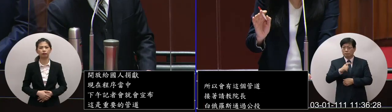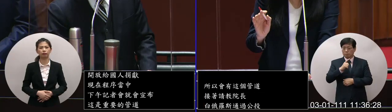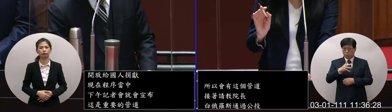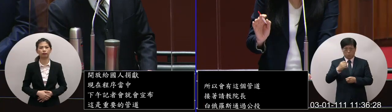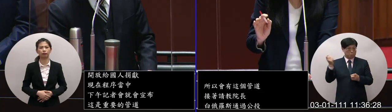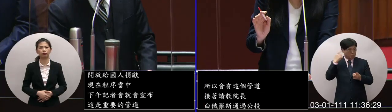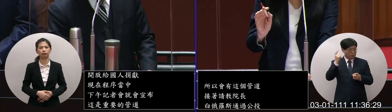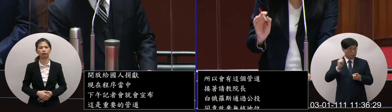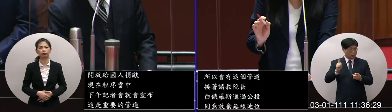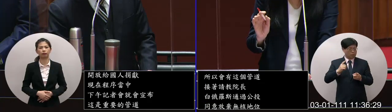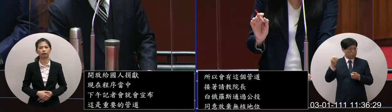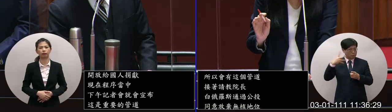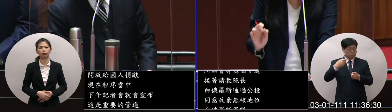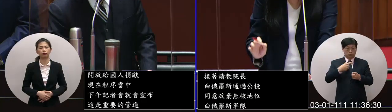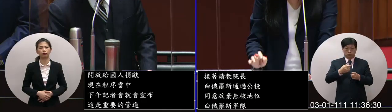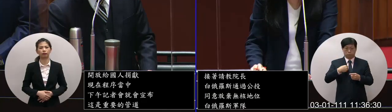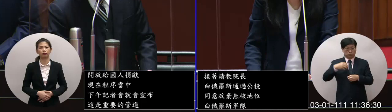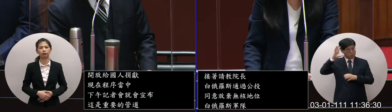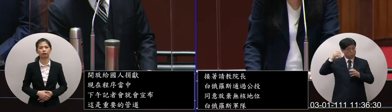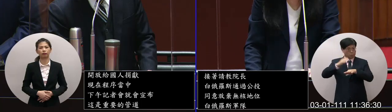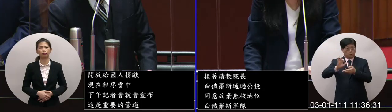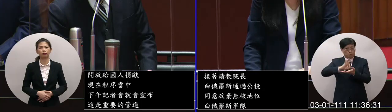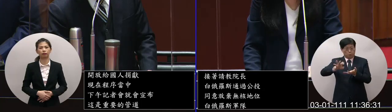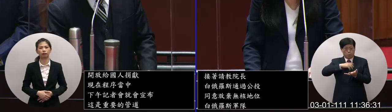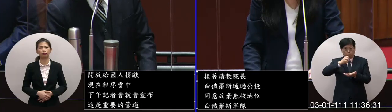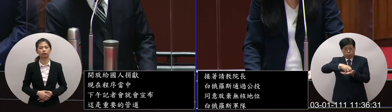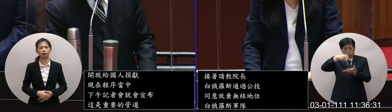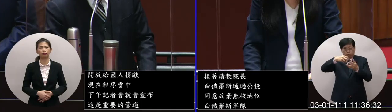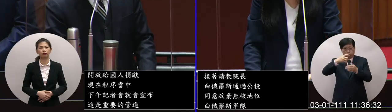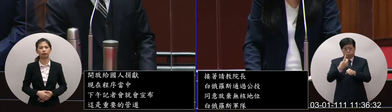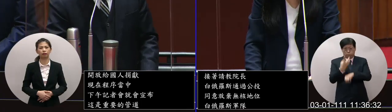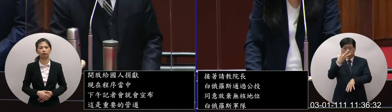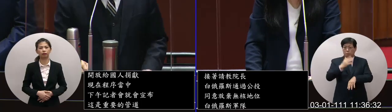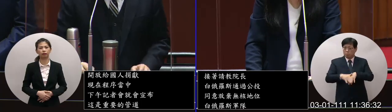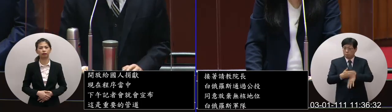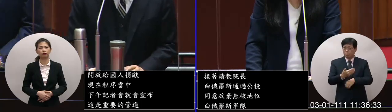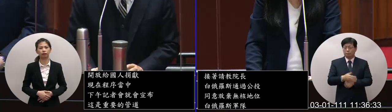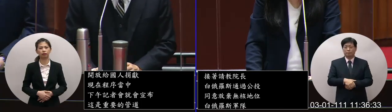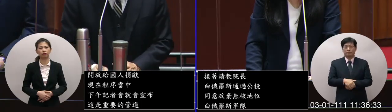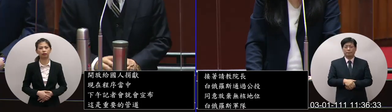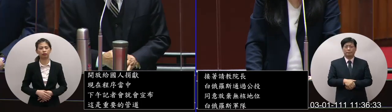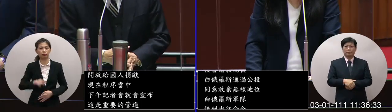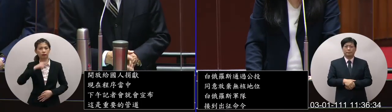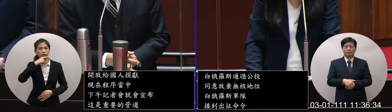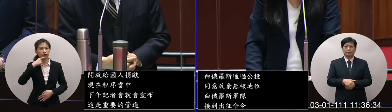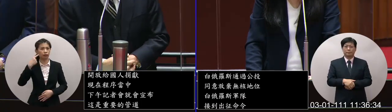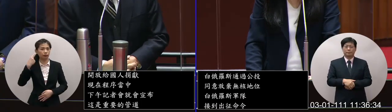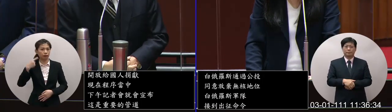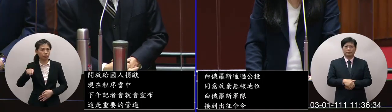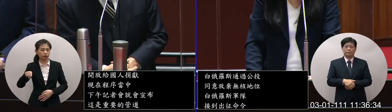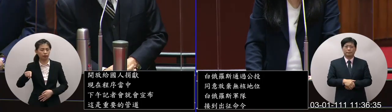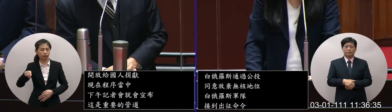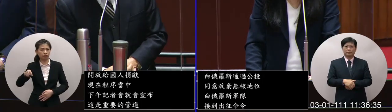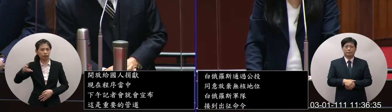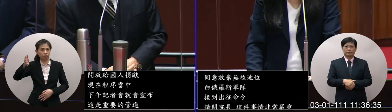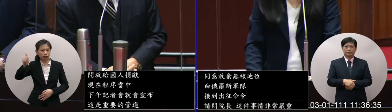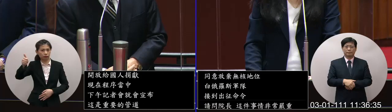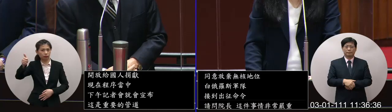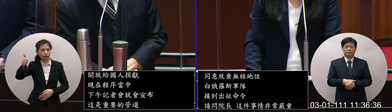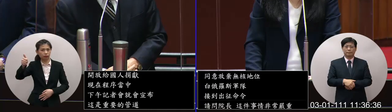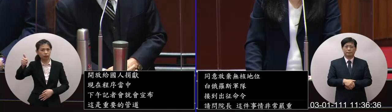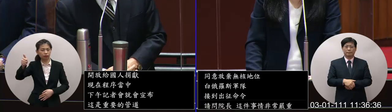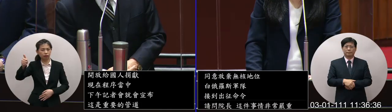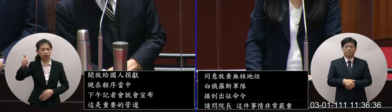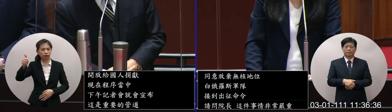没有得到相关的情报，说俄罗斯可能会动用核武这件事情？ 相关俄罗斯普丁